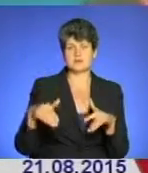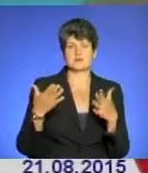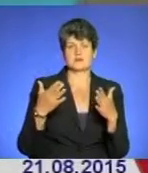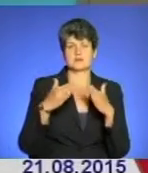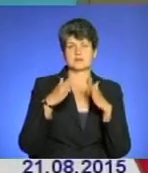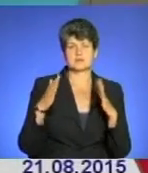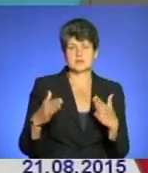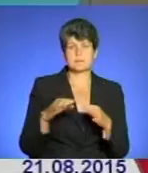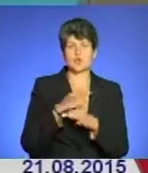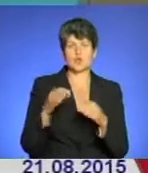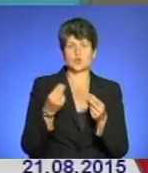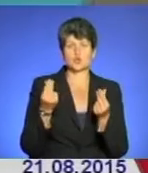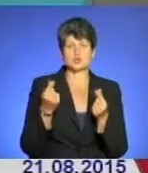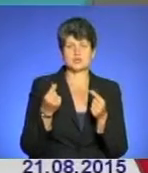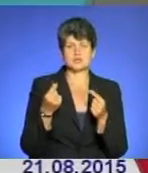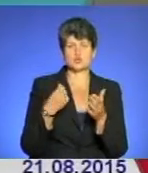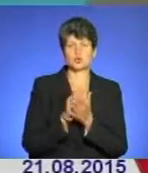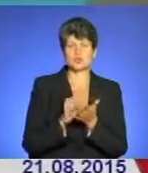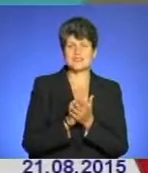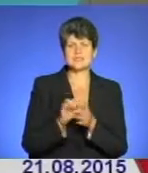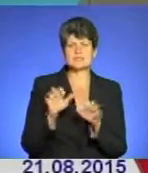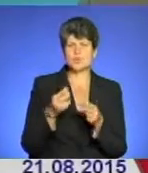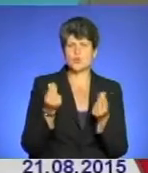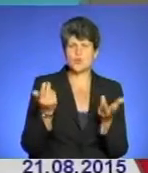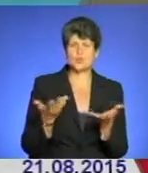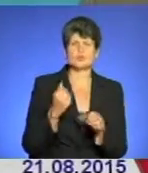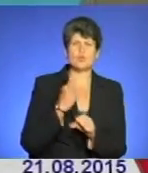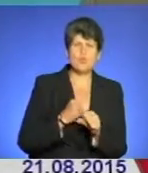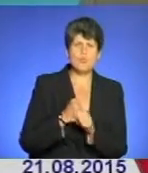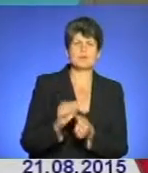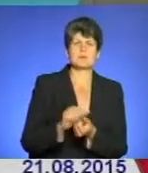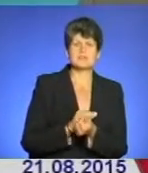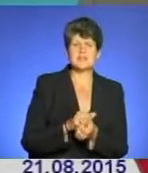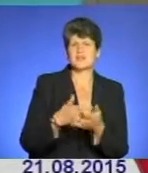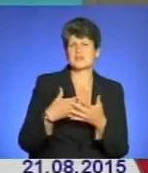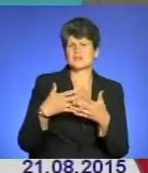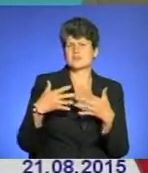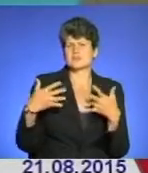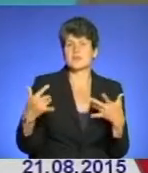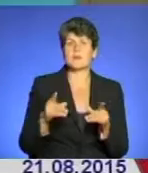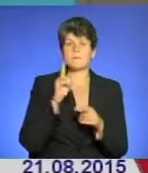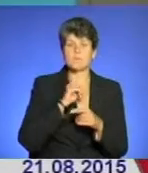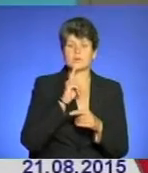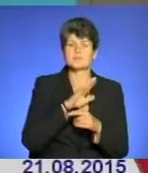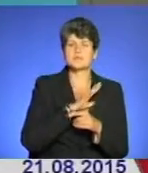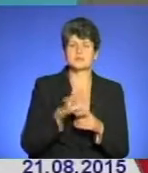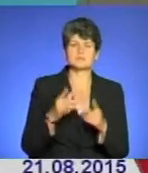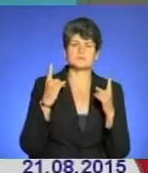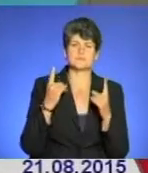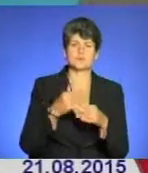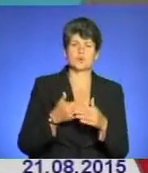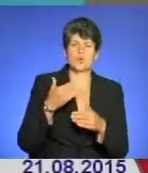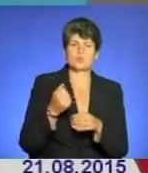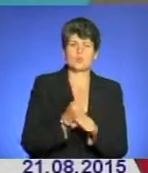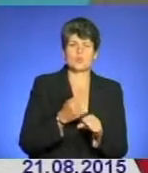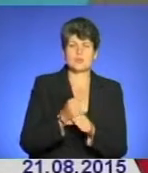Проектно-кошторисна документація забирає масу коштів, потім сама робота, матеріали і так далі. І, на жаль, поки ми не будемо радикальних кроків робити